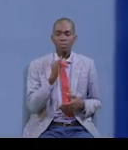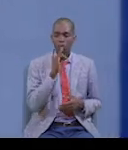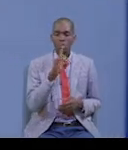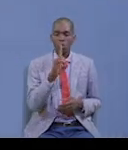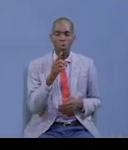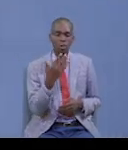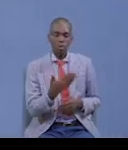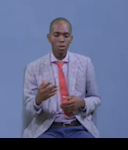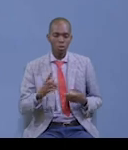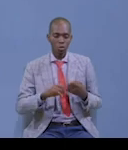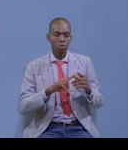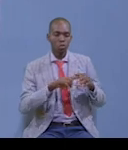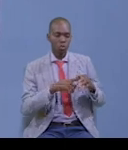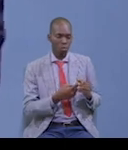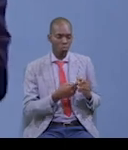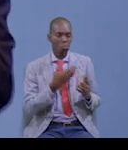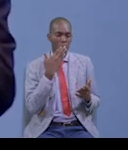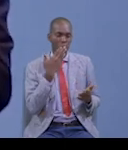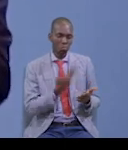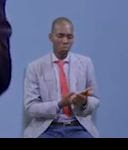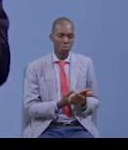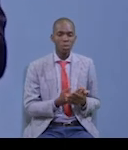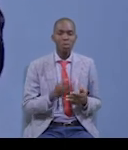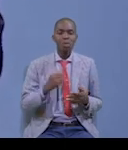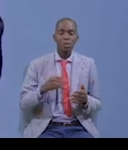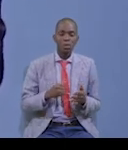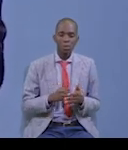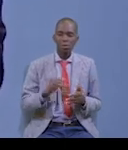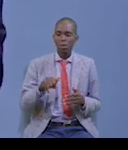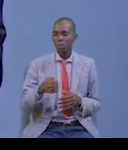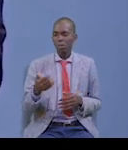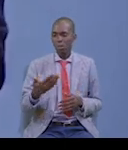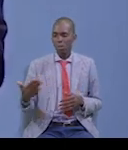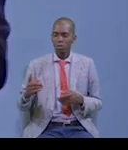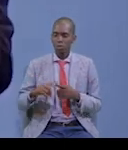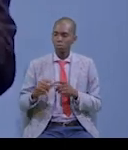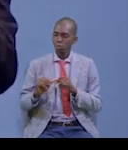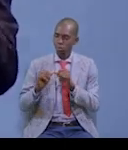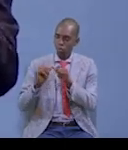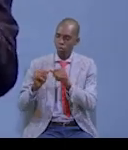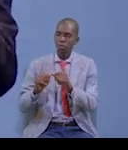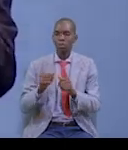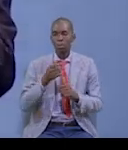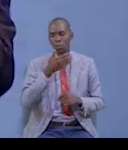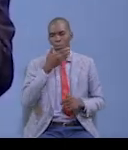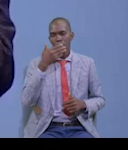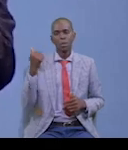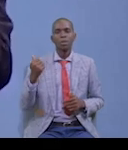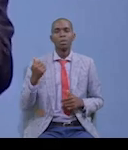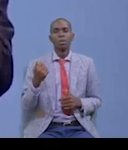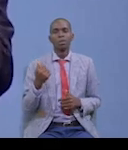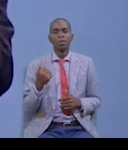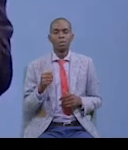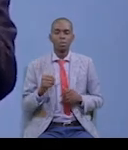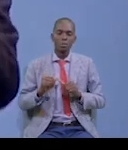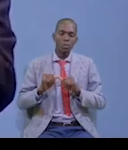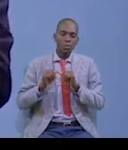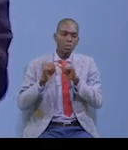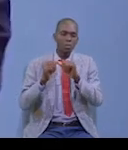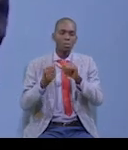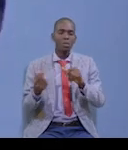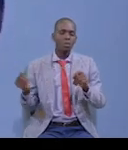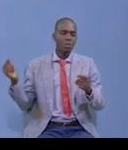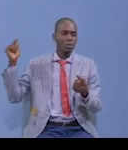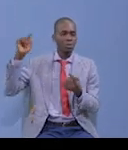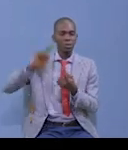ఇది ఒకటి మనం ముఖ్యంగా చేసుకోవాలి. It's another thing to continue. ఇంకొకటేమో కొనసాగింపు చేయాలి. Until the climax and the